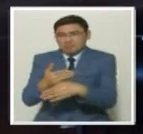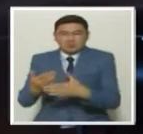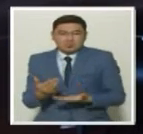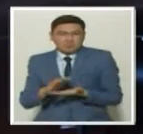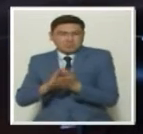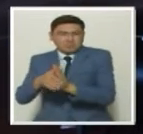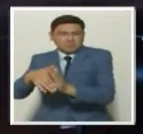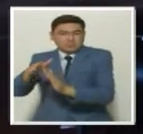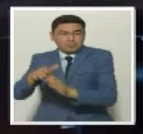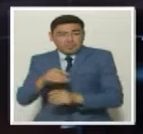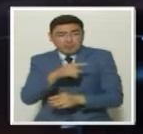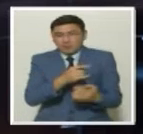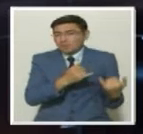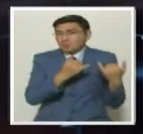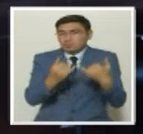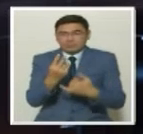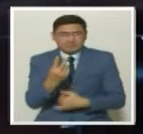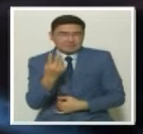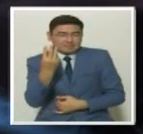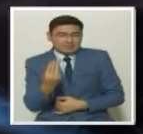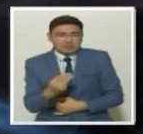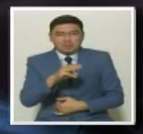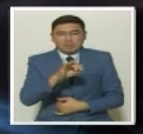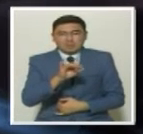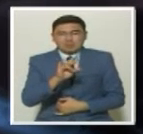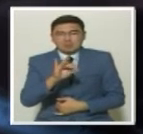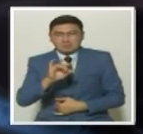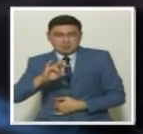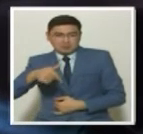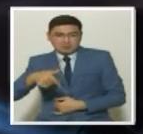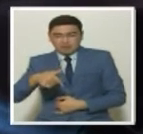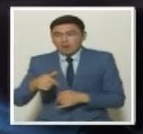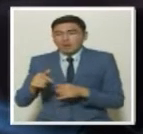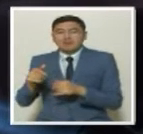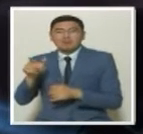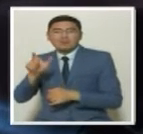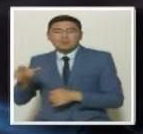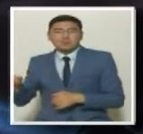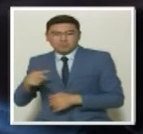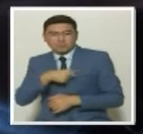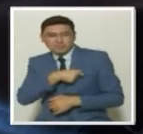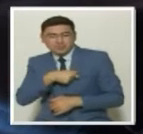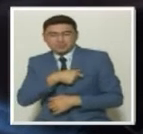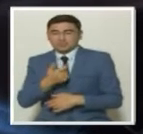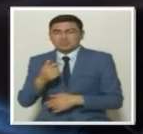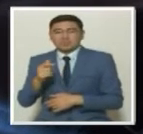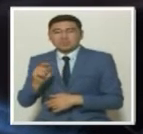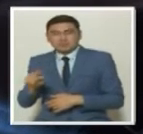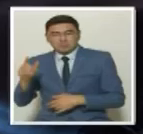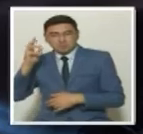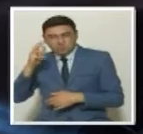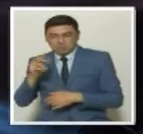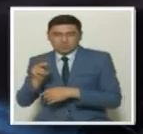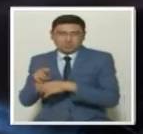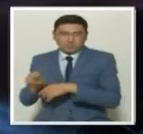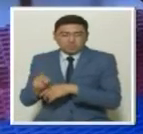цель двухдневного тренинга – обучить специалистов, которые работают с особенными детьми. В дальнейшем планируется провести тренинги для родителей и для